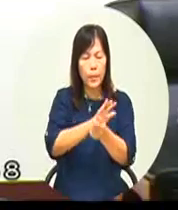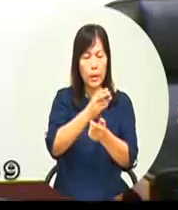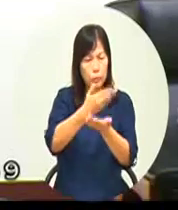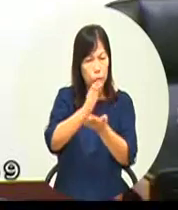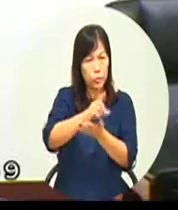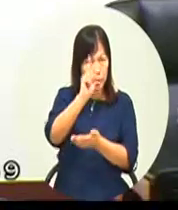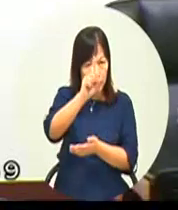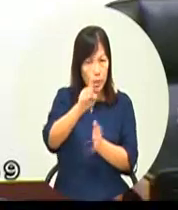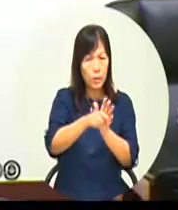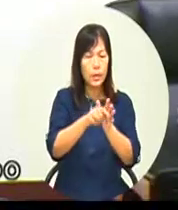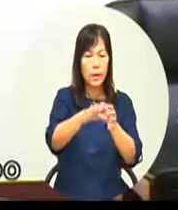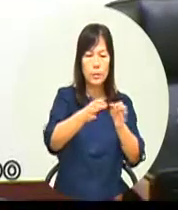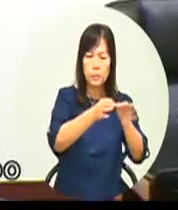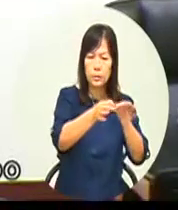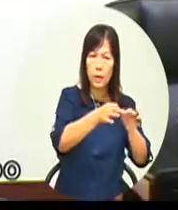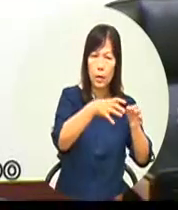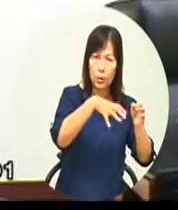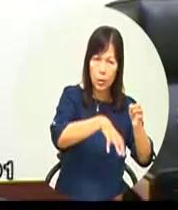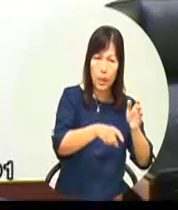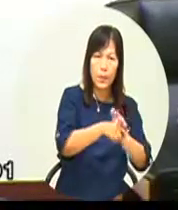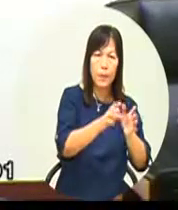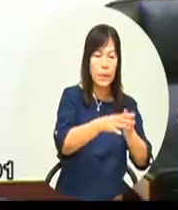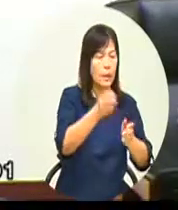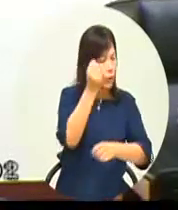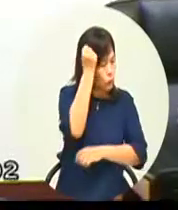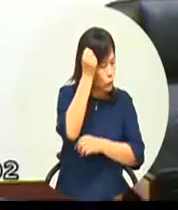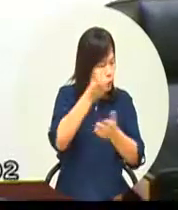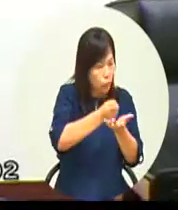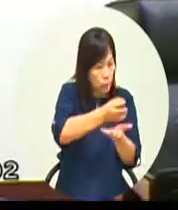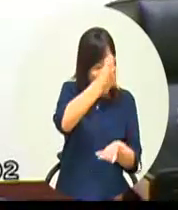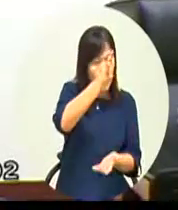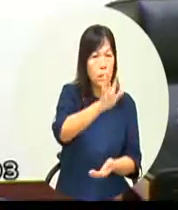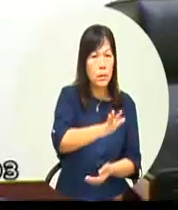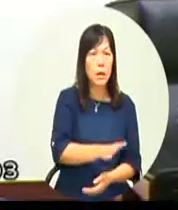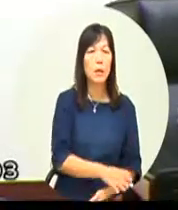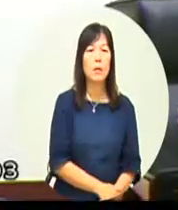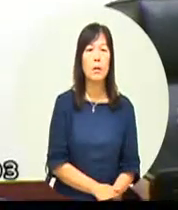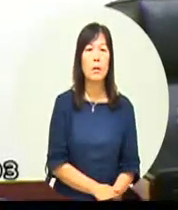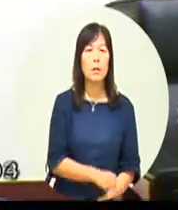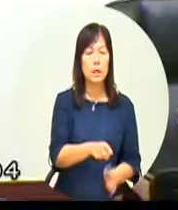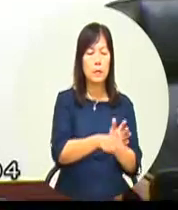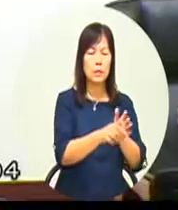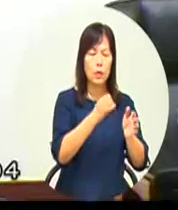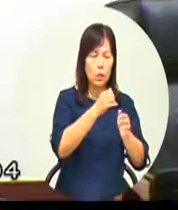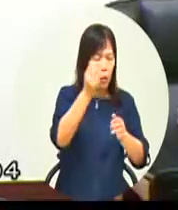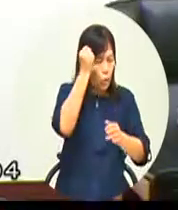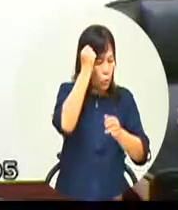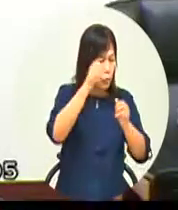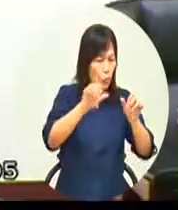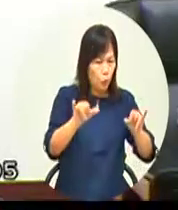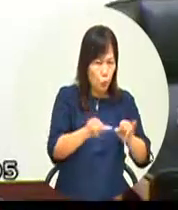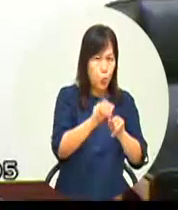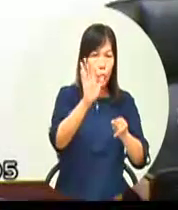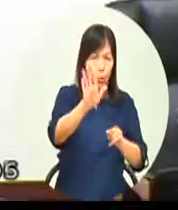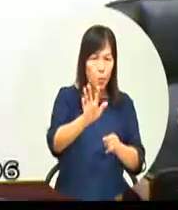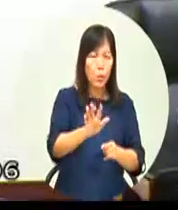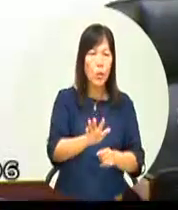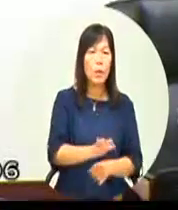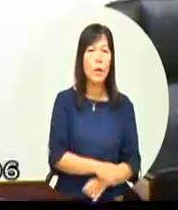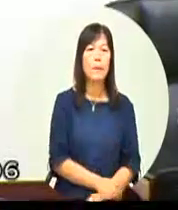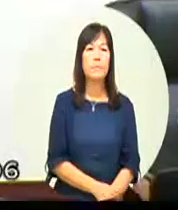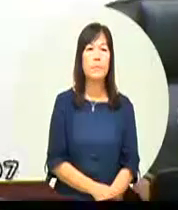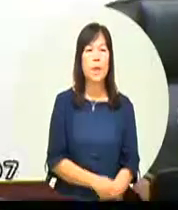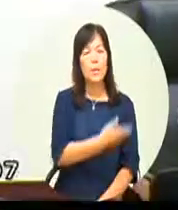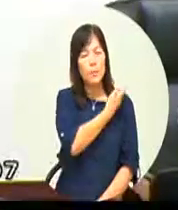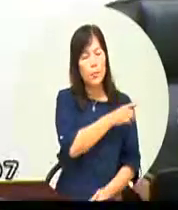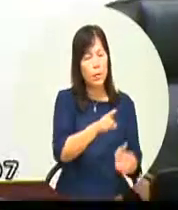就是它是商业区里面的住商大楼，像这些跟住户有抵触相关的这些，不管